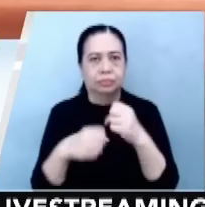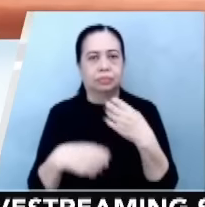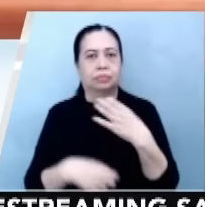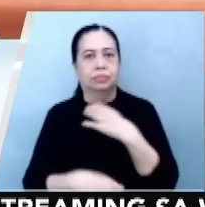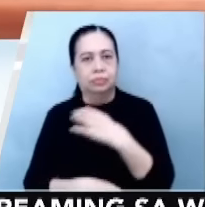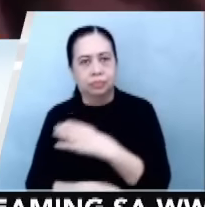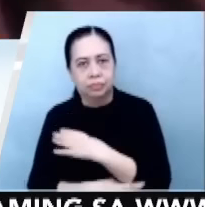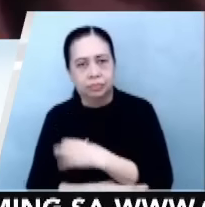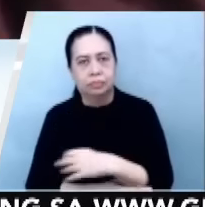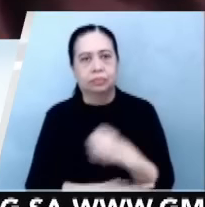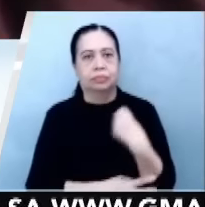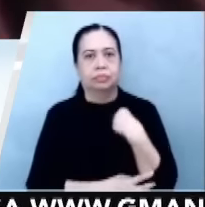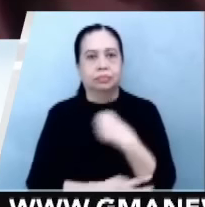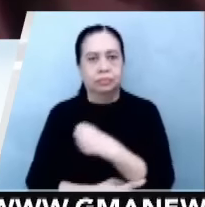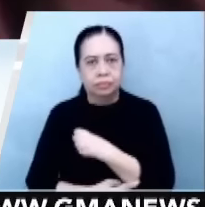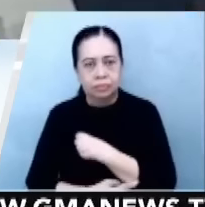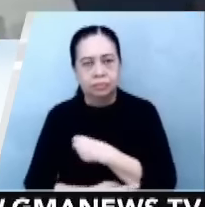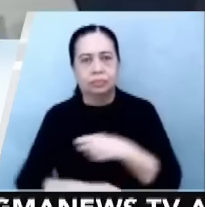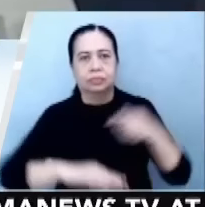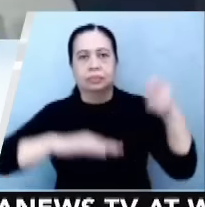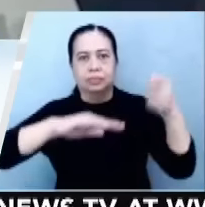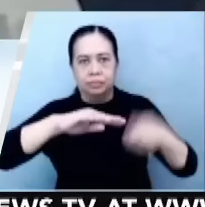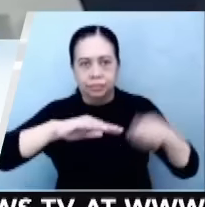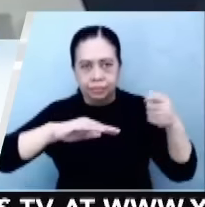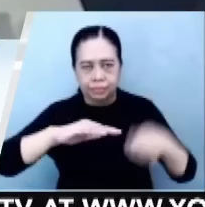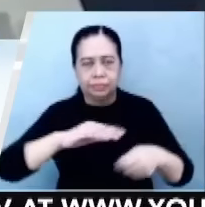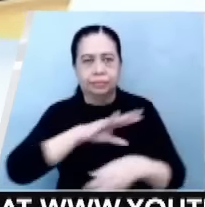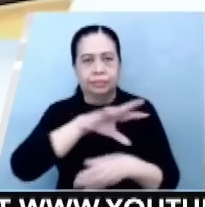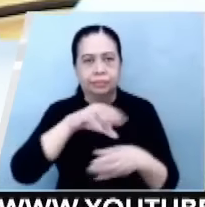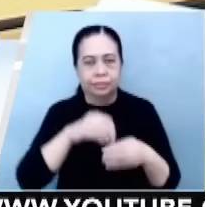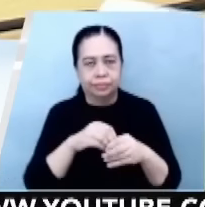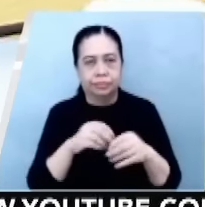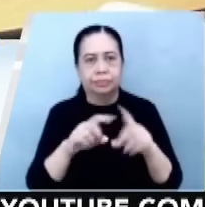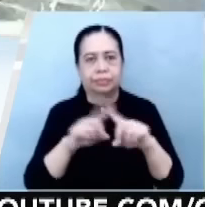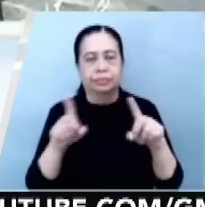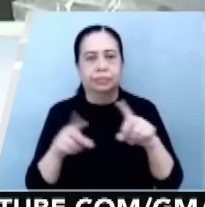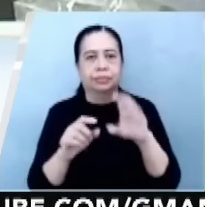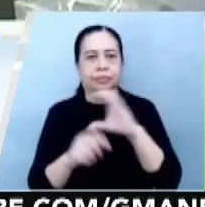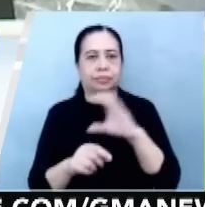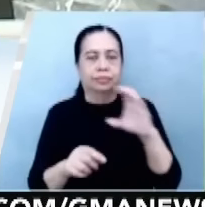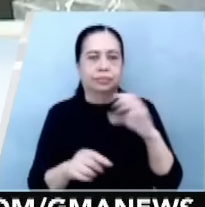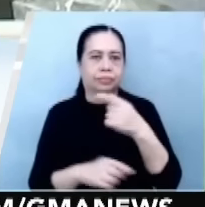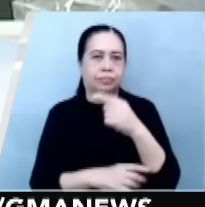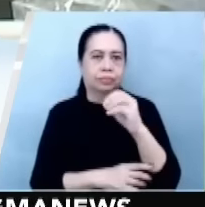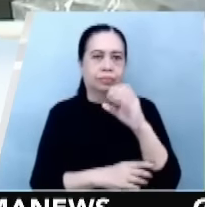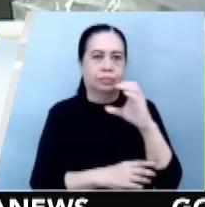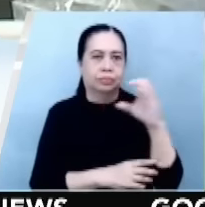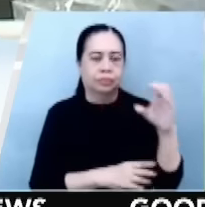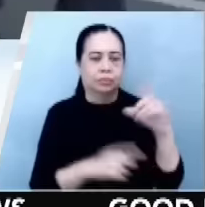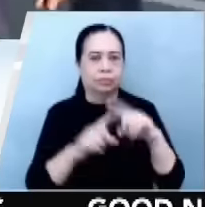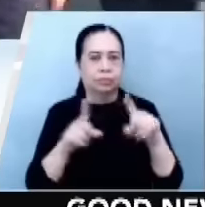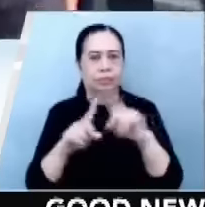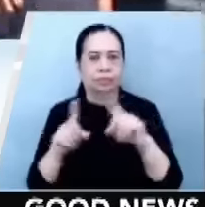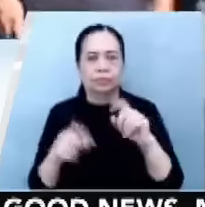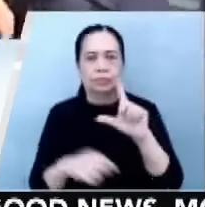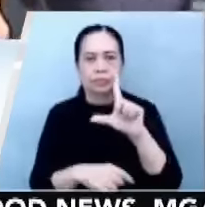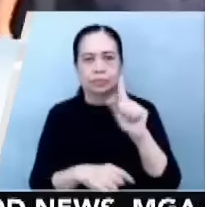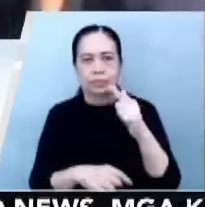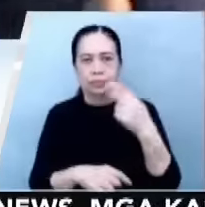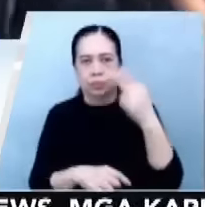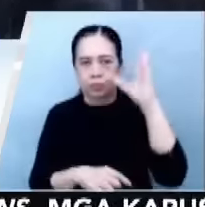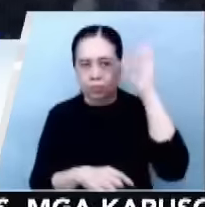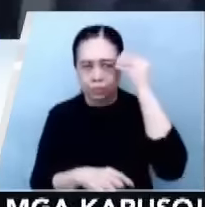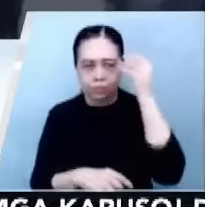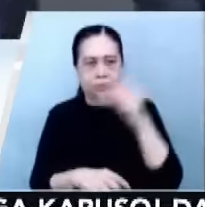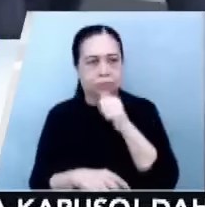at judiciary o sa mga korte, constitutional commissions, GOCC at mga lokal na pamahalaan. Hindi kasama rito ang mga